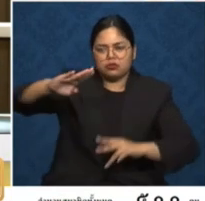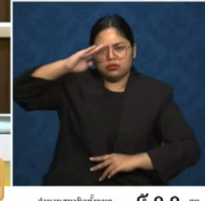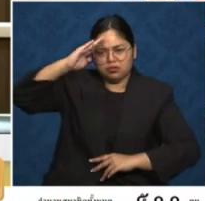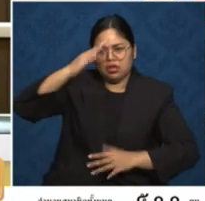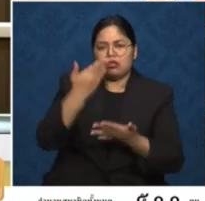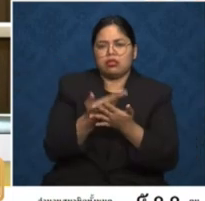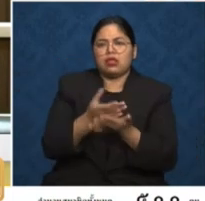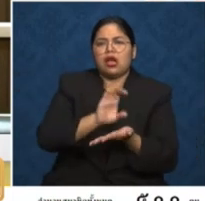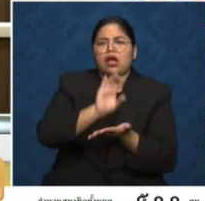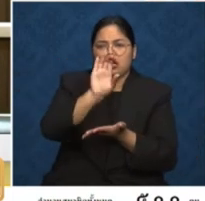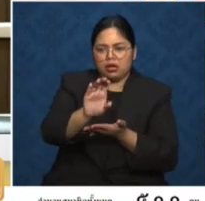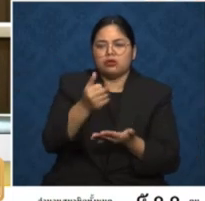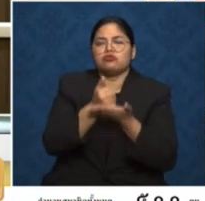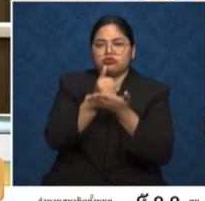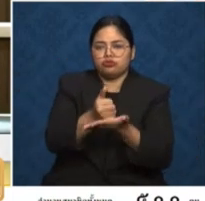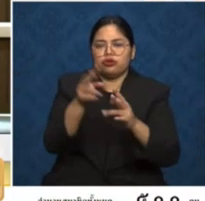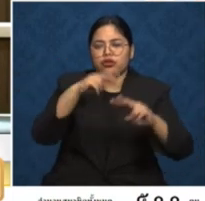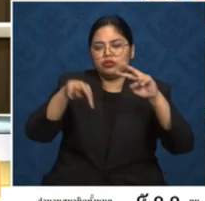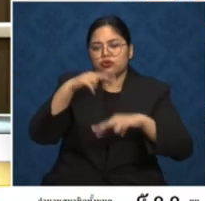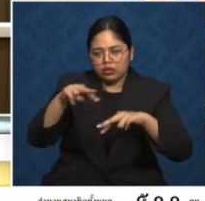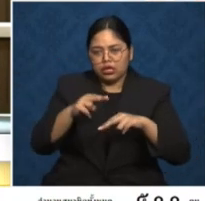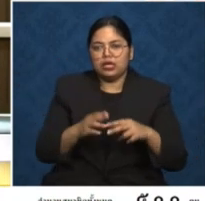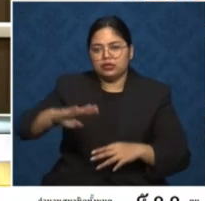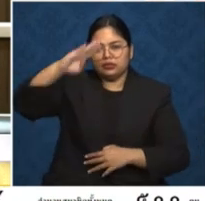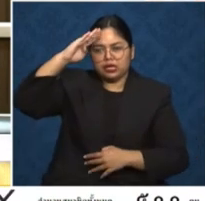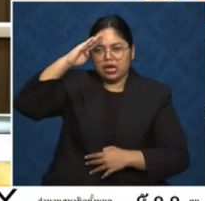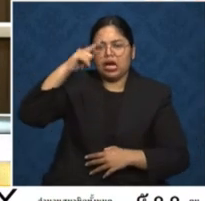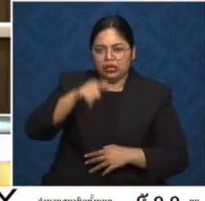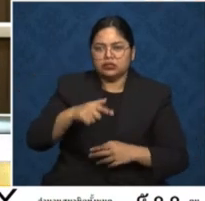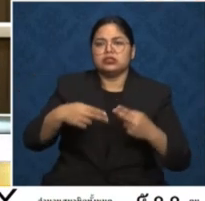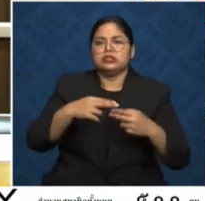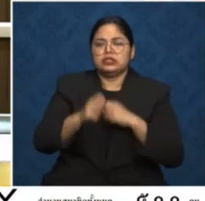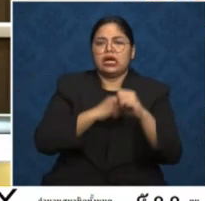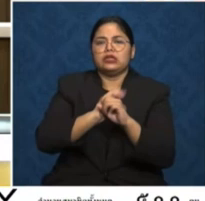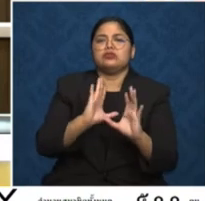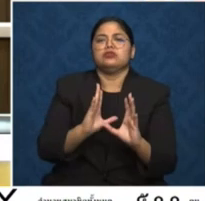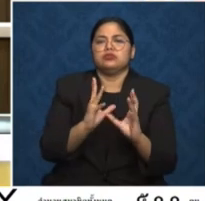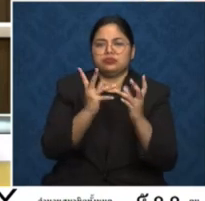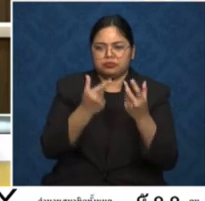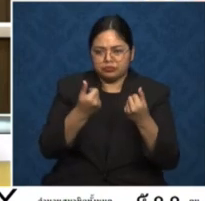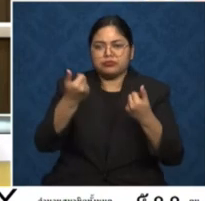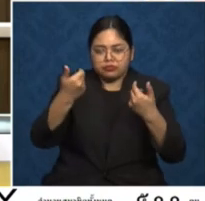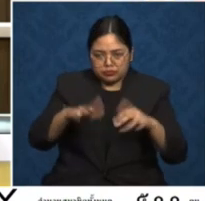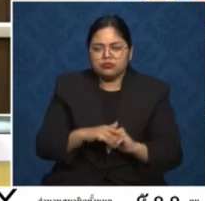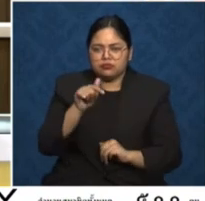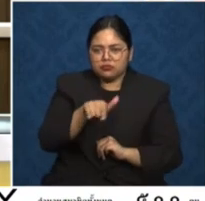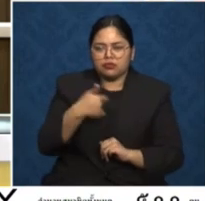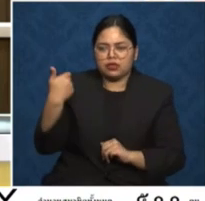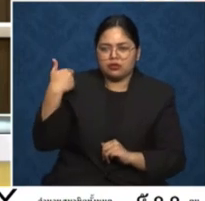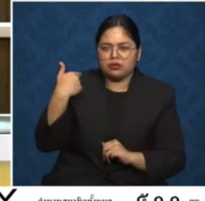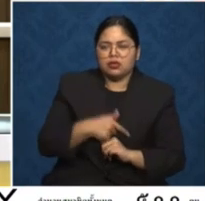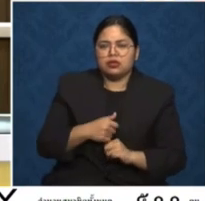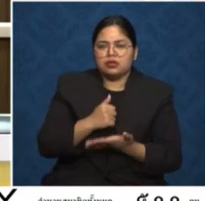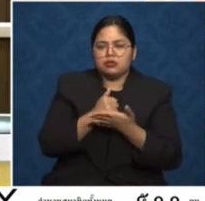งของทหารผ่านศึกที่เขารอคอยงบพดุงเกียรติที่เขาจะได้เพราะสมควรที่ให้เขาจะได้เพราะเขาปกป้